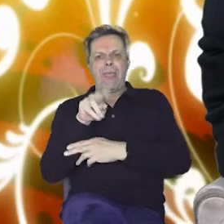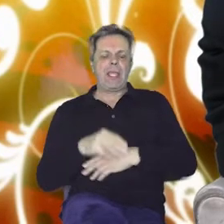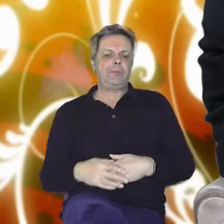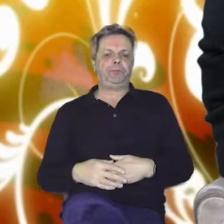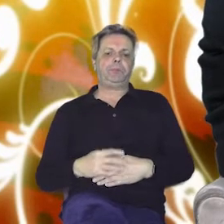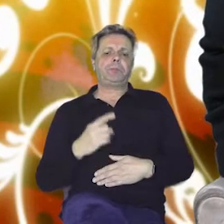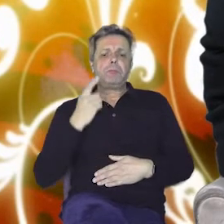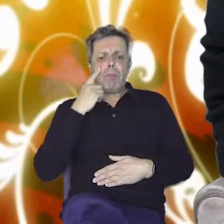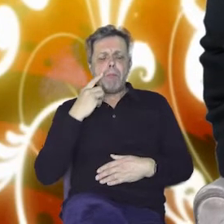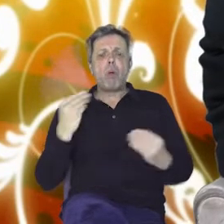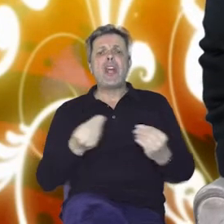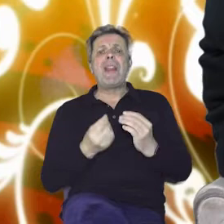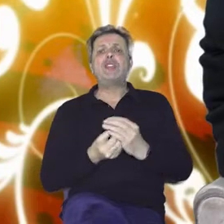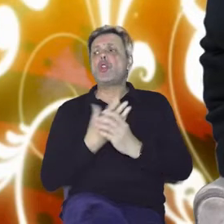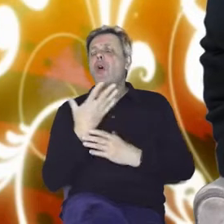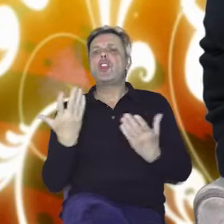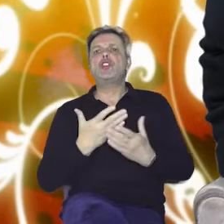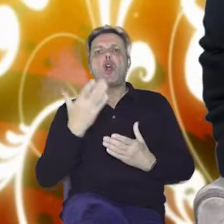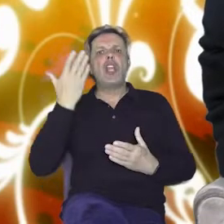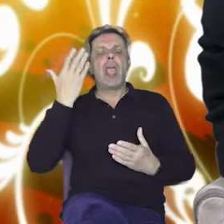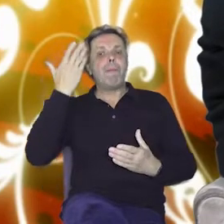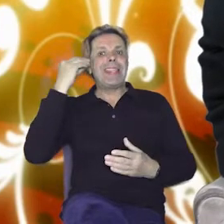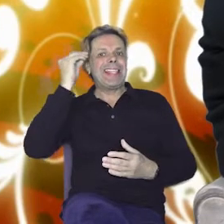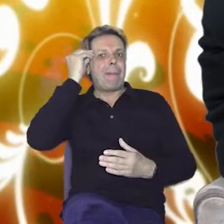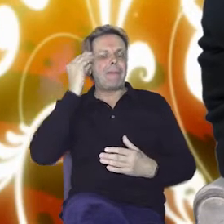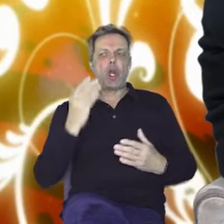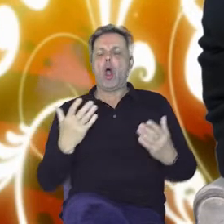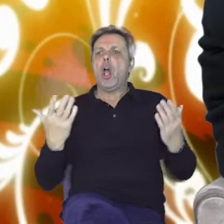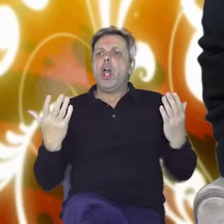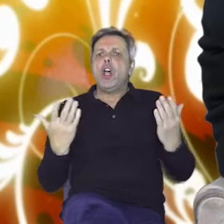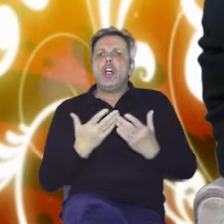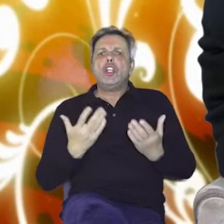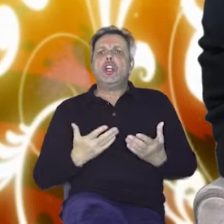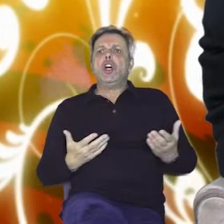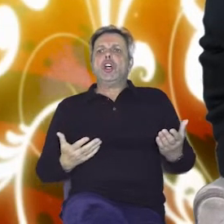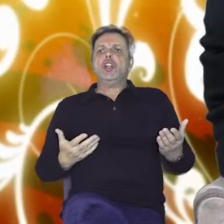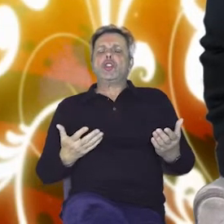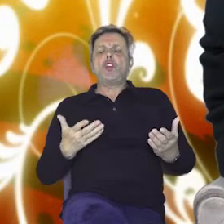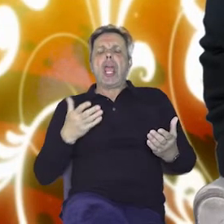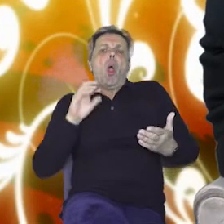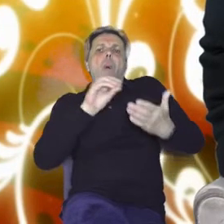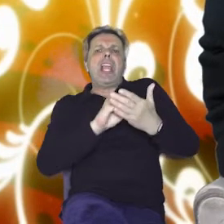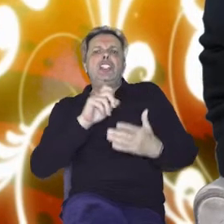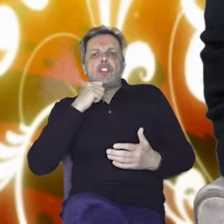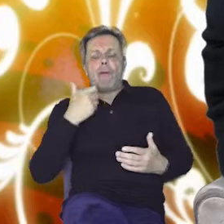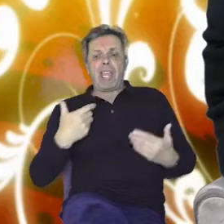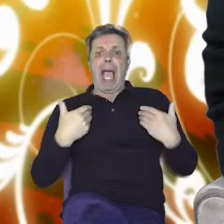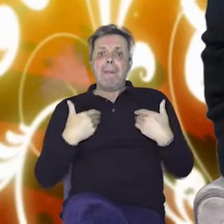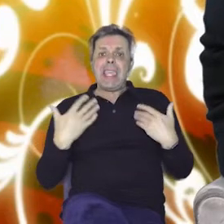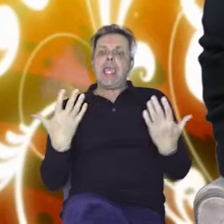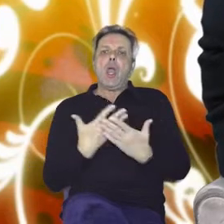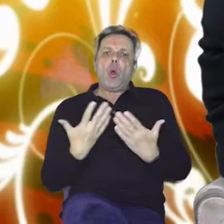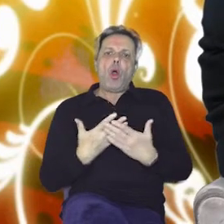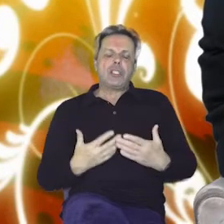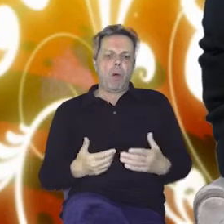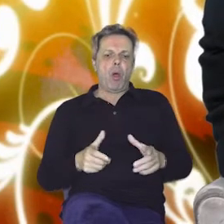pokušava nešto stvoriti što će biti zapamćeno, što će ga na neki način obilježiti. A mi koji smo u